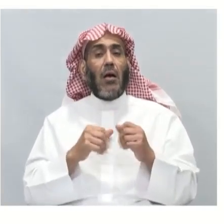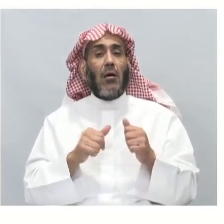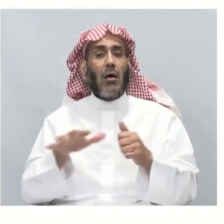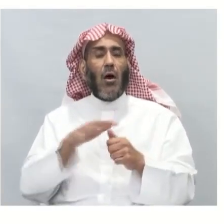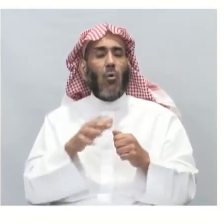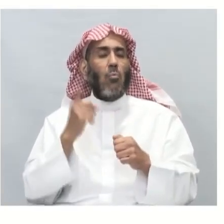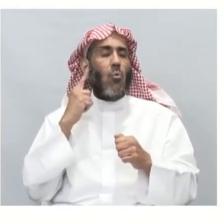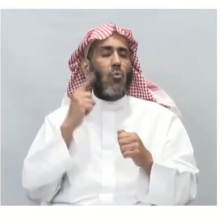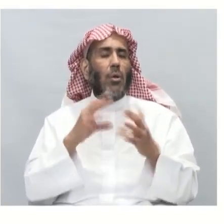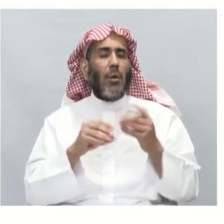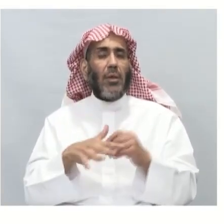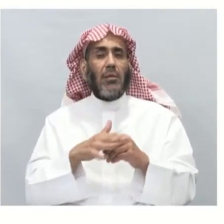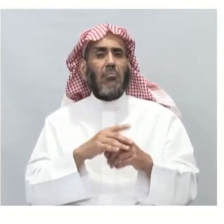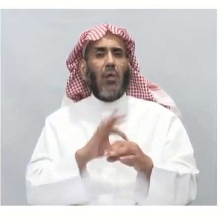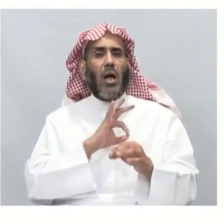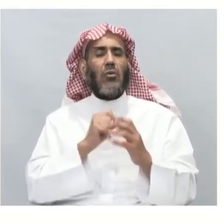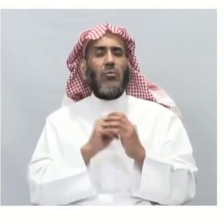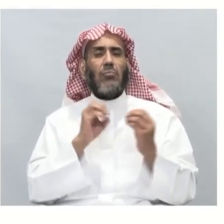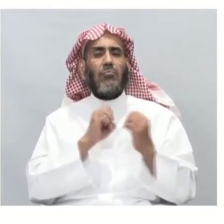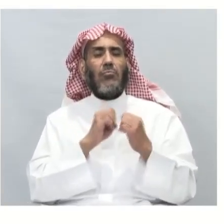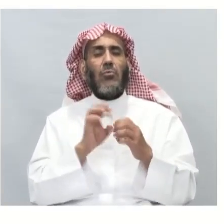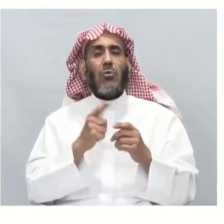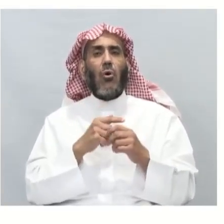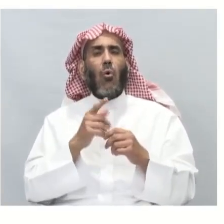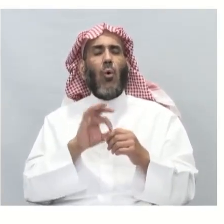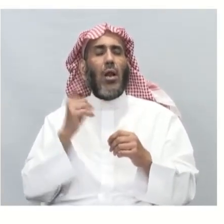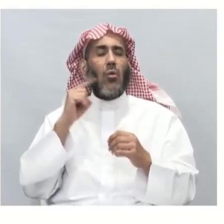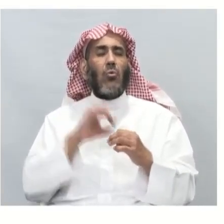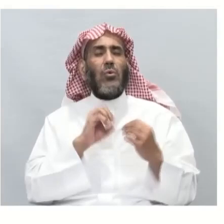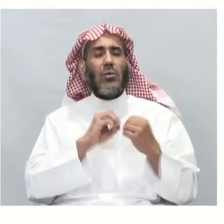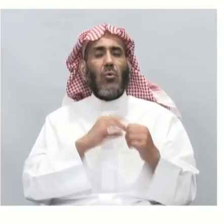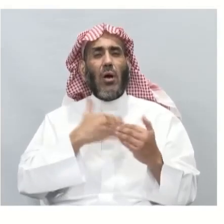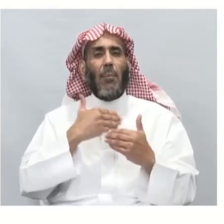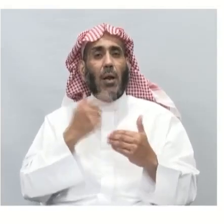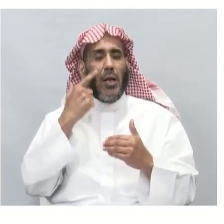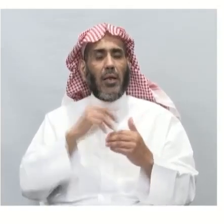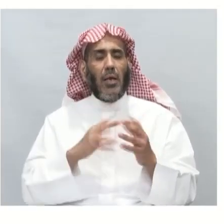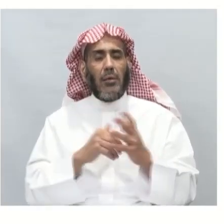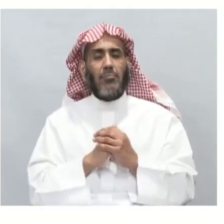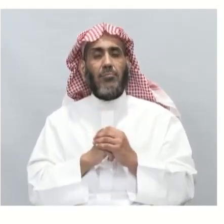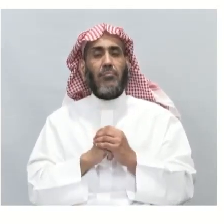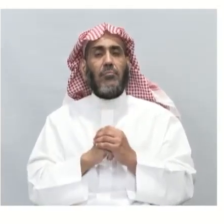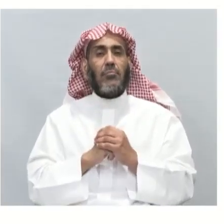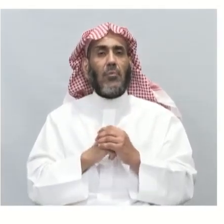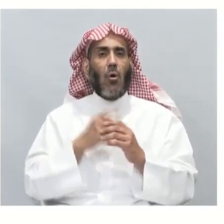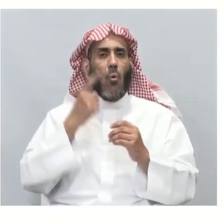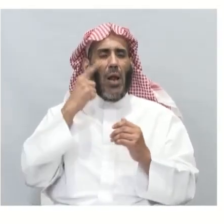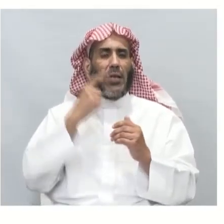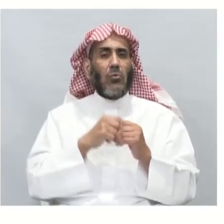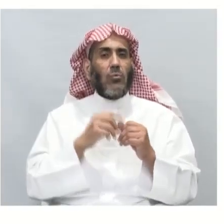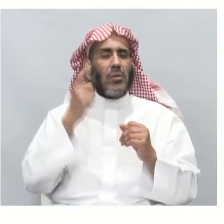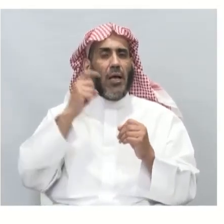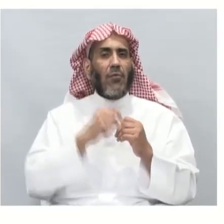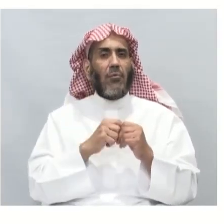اذني لبعض الحي عاشقه والاذن تعشق قبل العين احيانا والعين